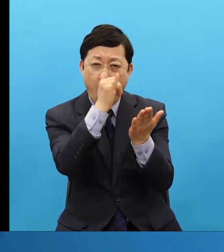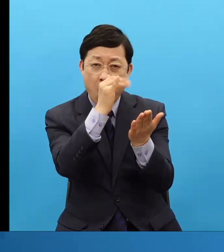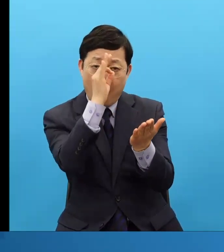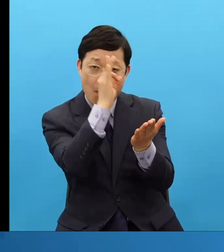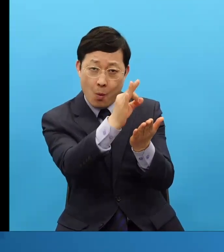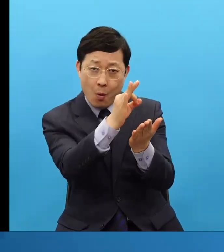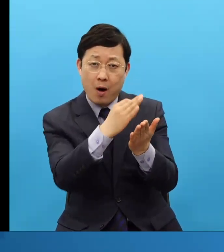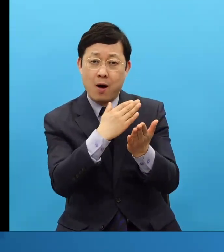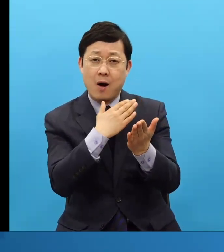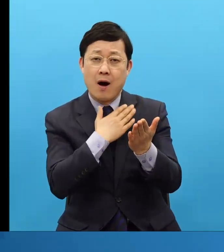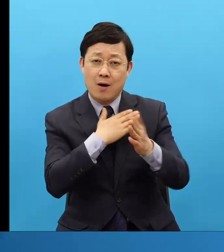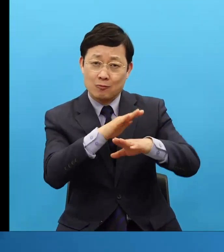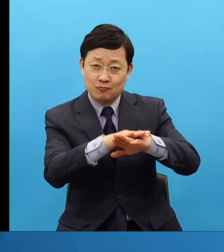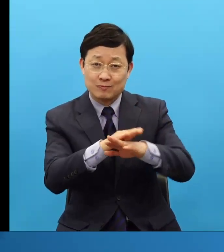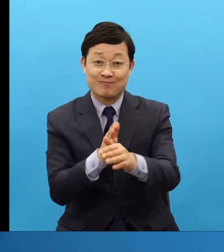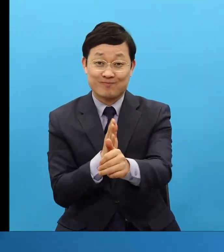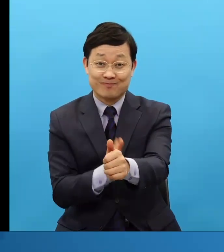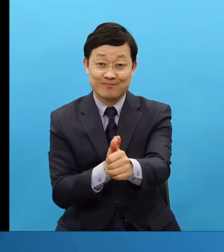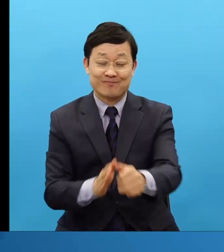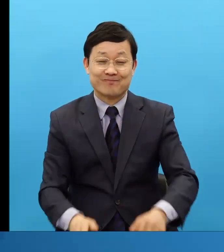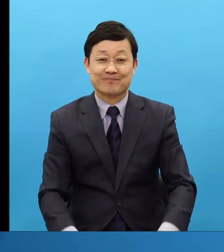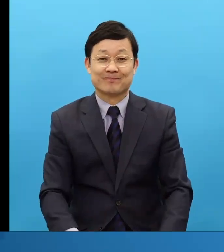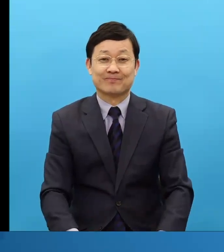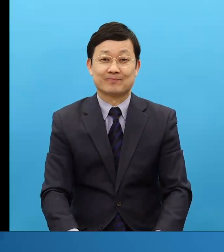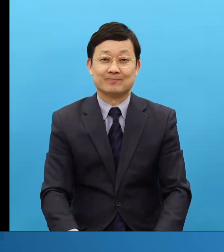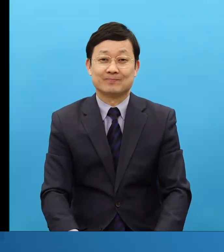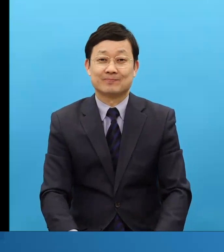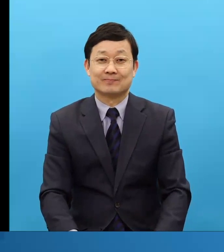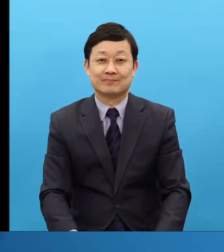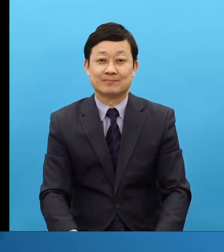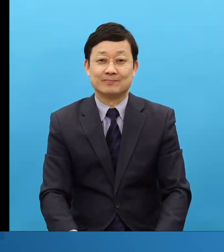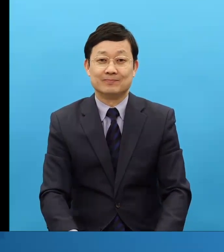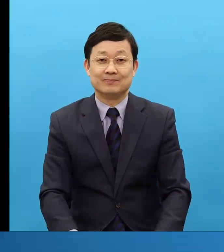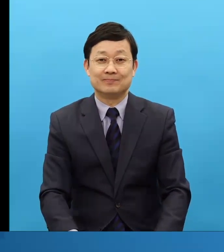resources and materials for this meeting are uploaded on the school's website. 다음.